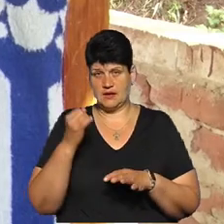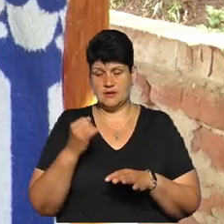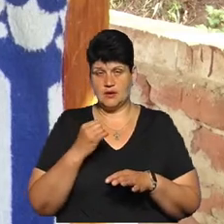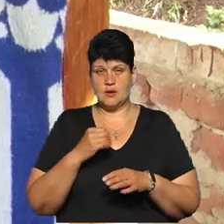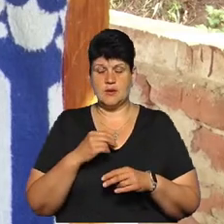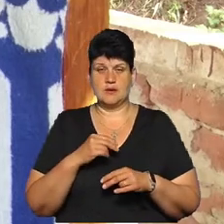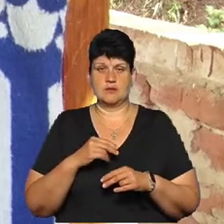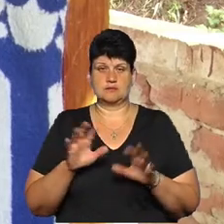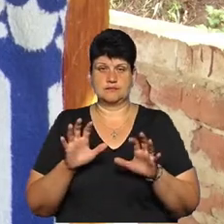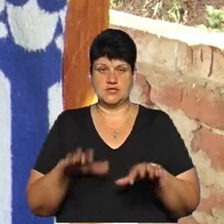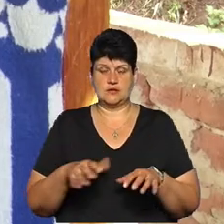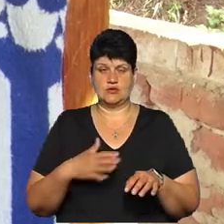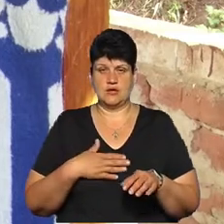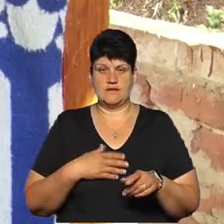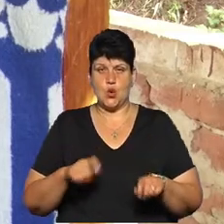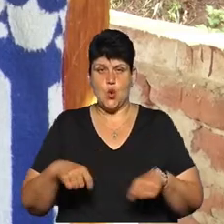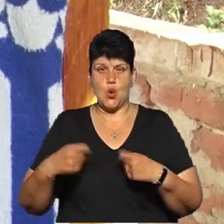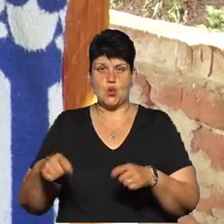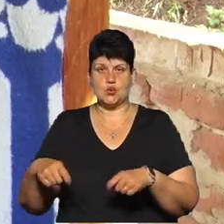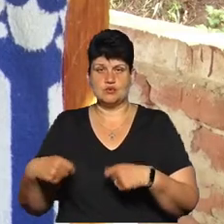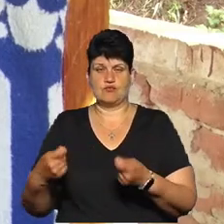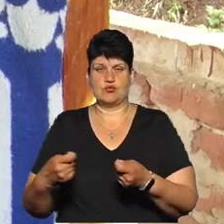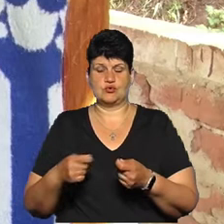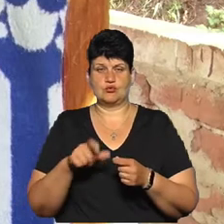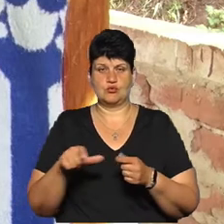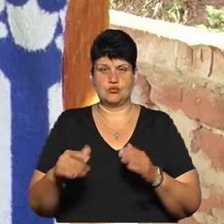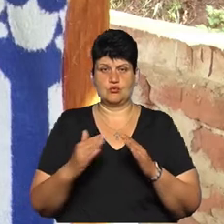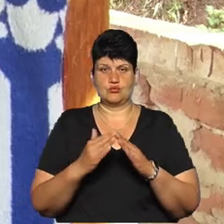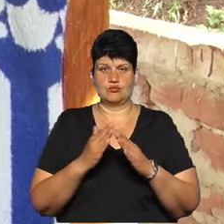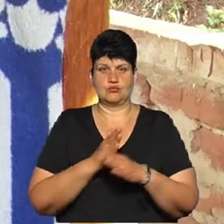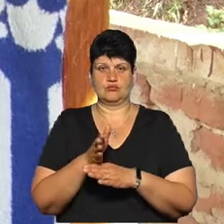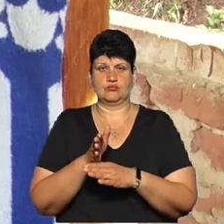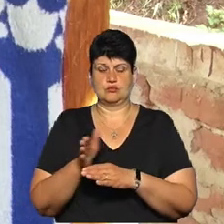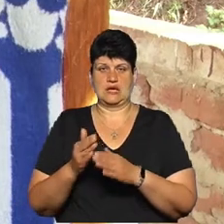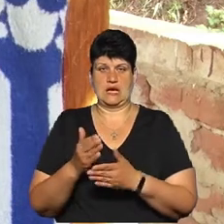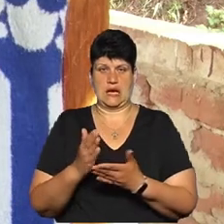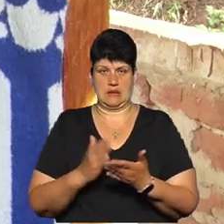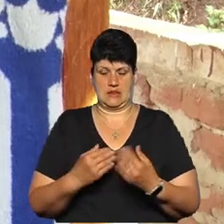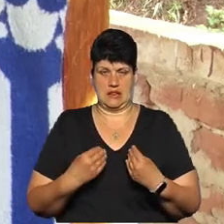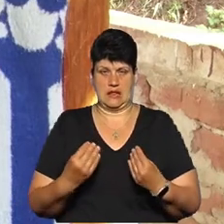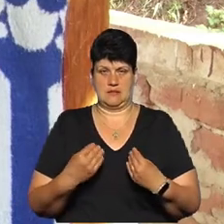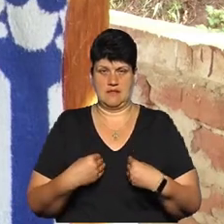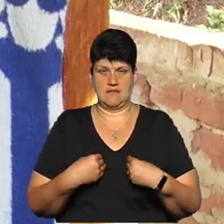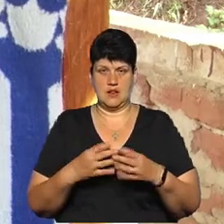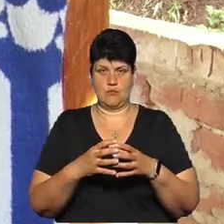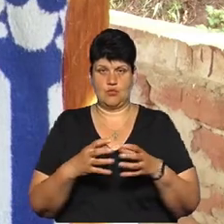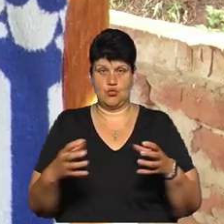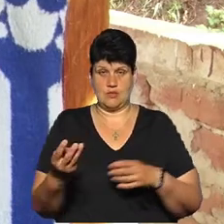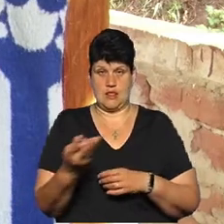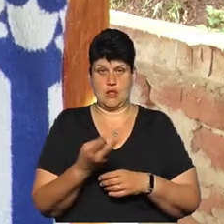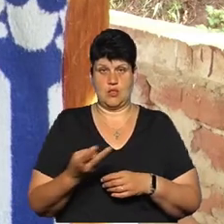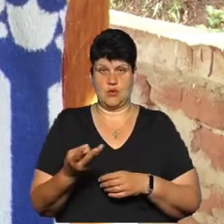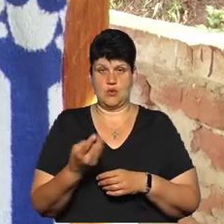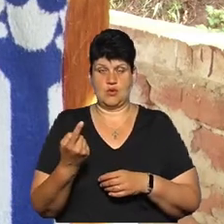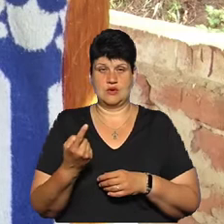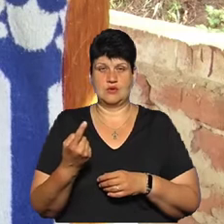що він розвозив людям по домівкам хліб. Нам давали булку хліба на троїх раз у два дні.